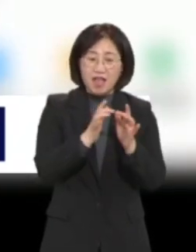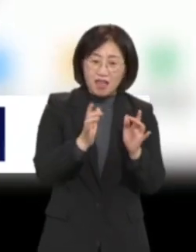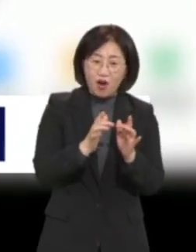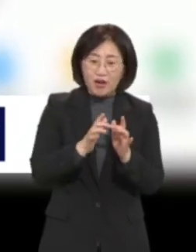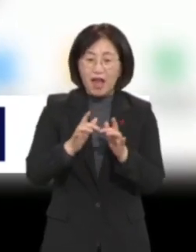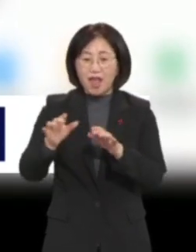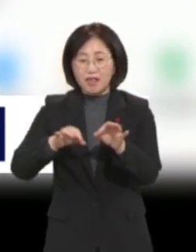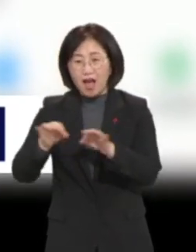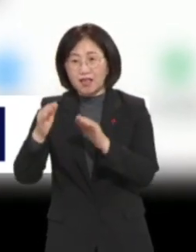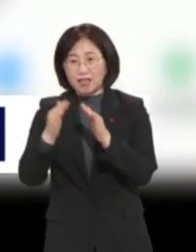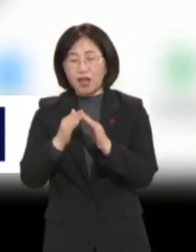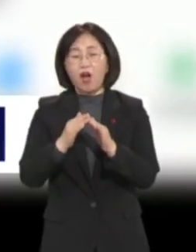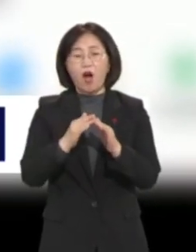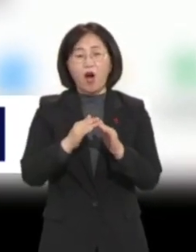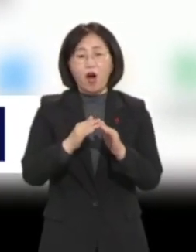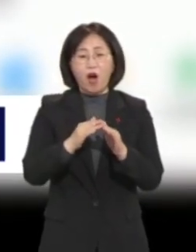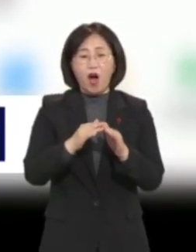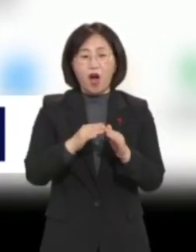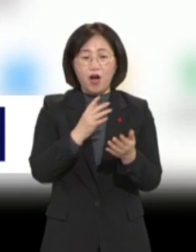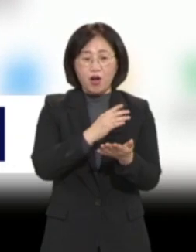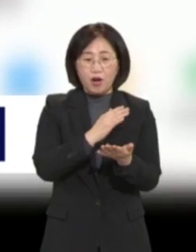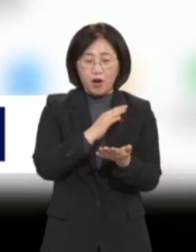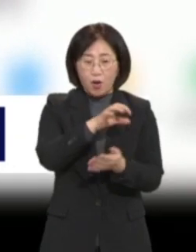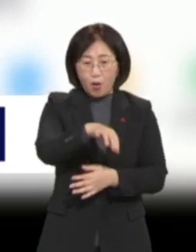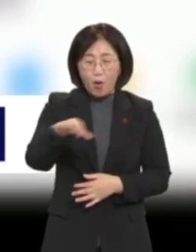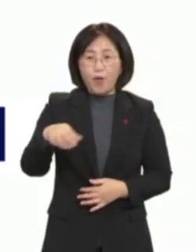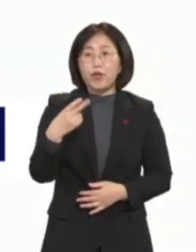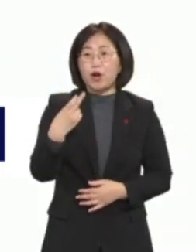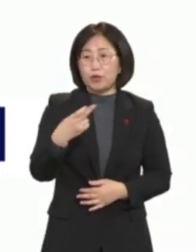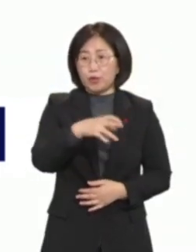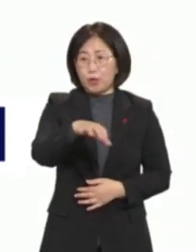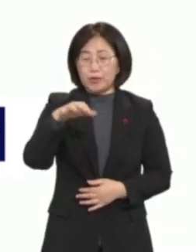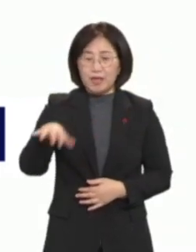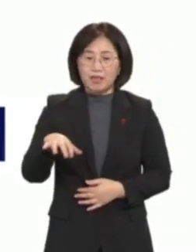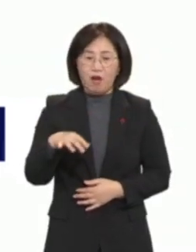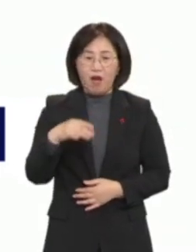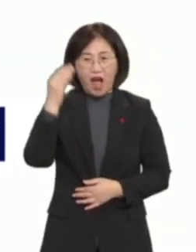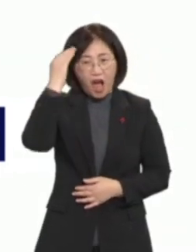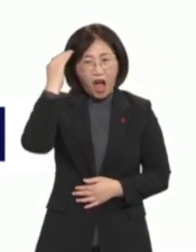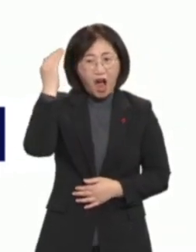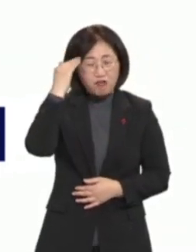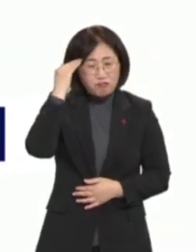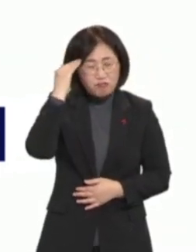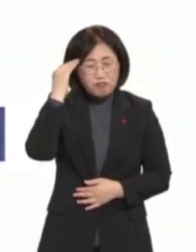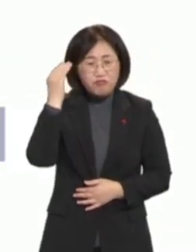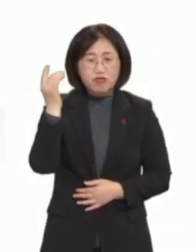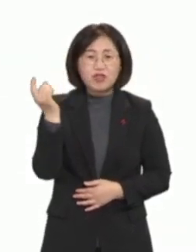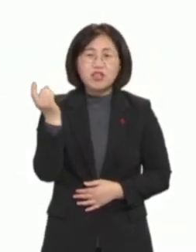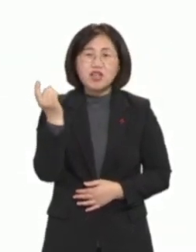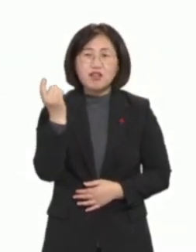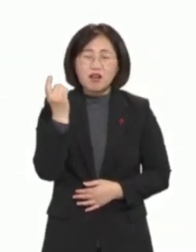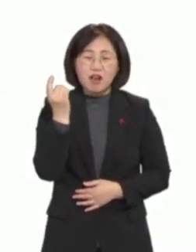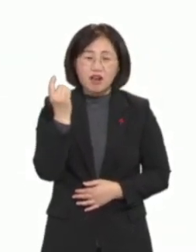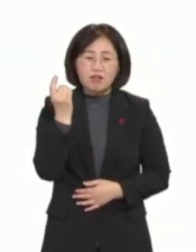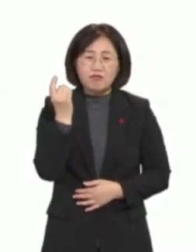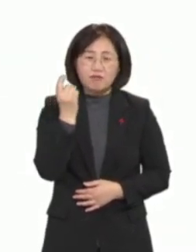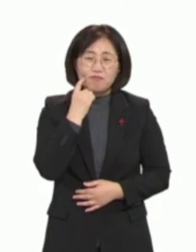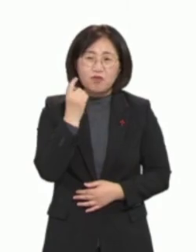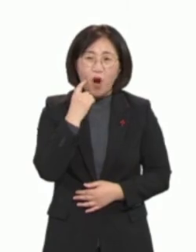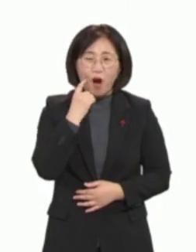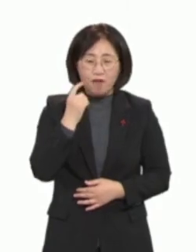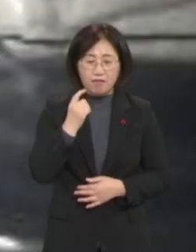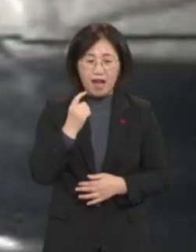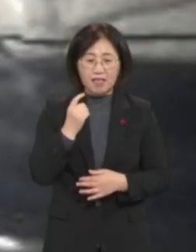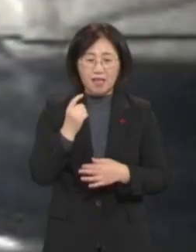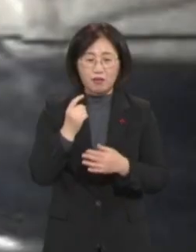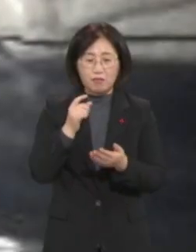타우바우 등 온라인 플랫폼 12곳에서 짝퉁 상품을 한국산 정품으로 소 비